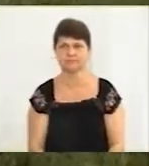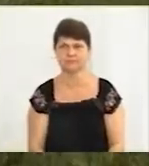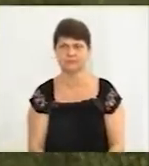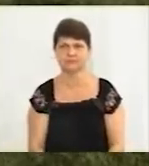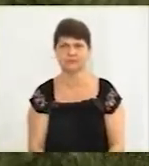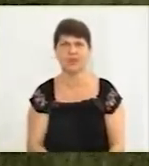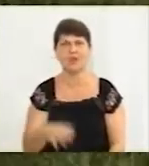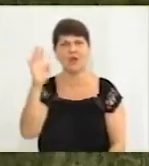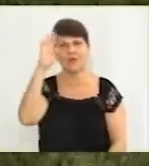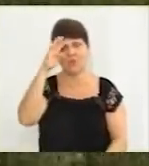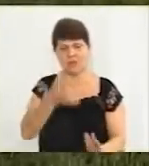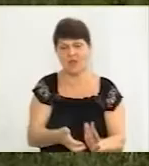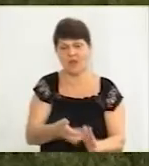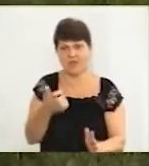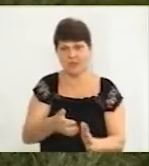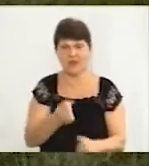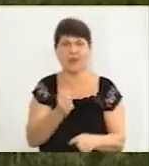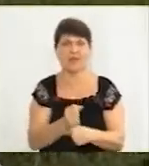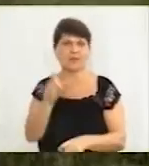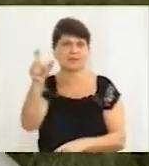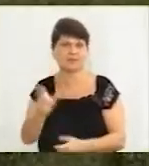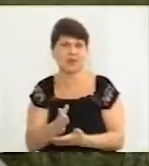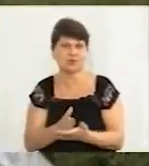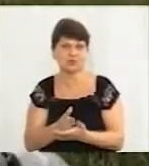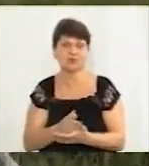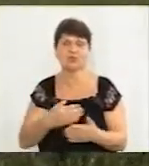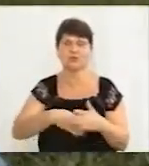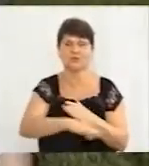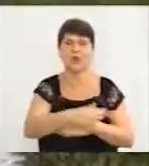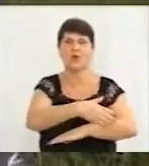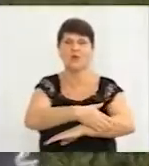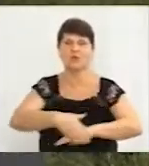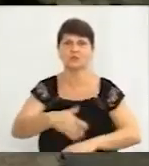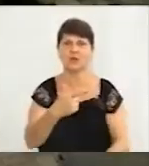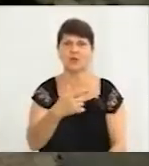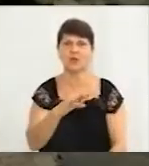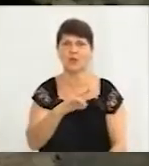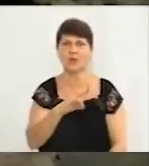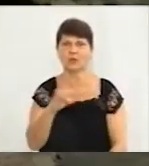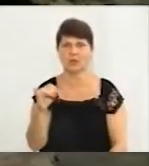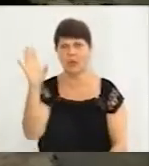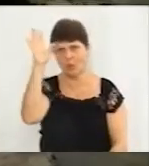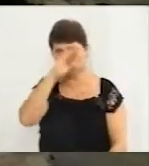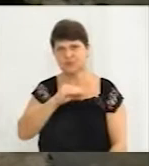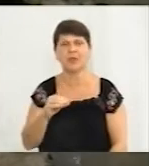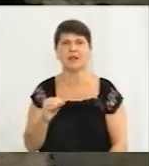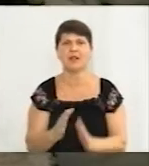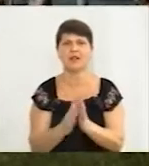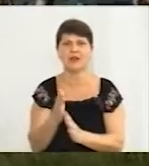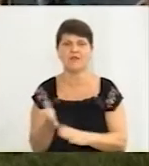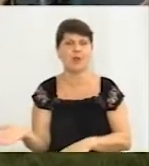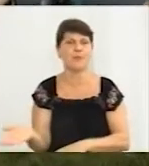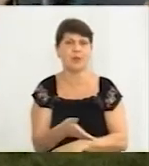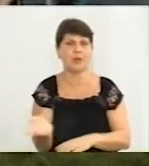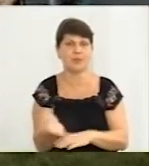З відібраними зразками води працівники служби рушають до пляжу по вулиці Гонти. Тут вже встигли покосити траву, але, як і Хімік, до